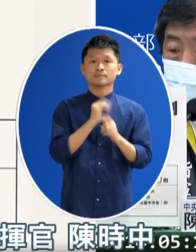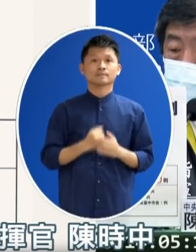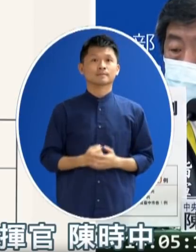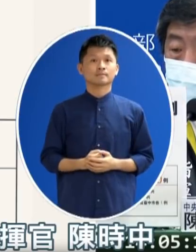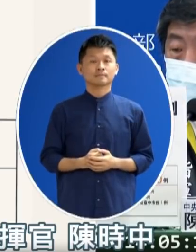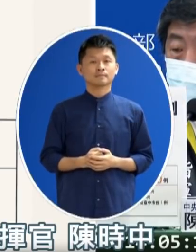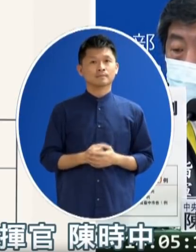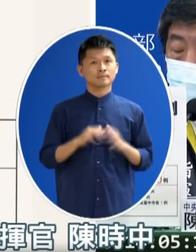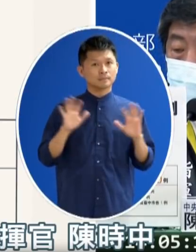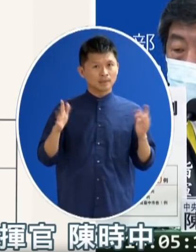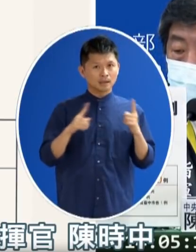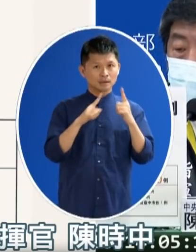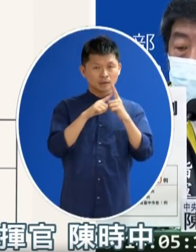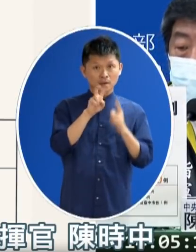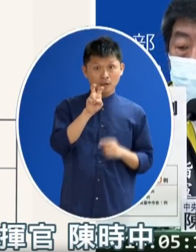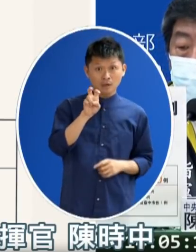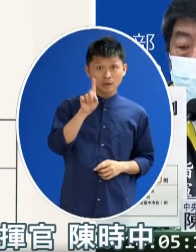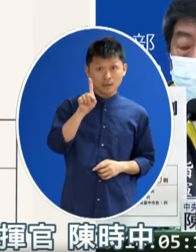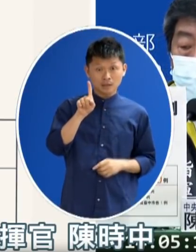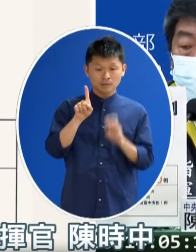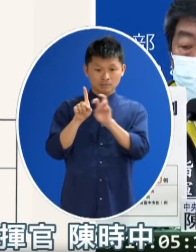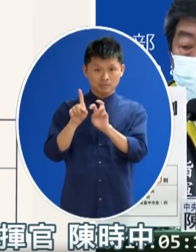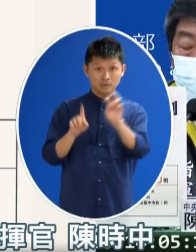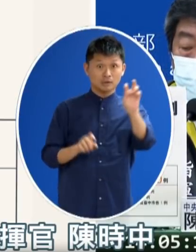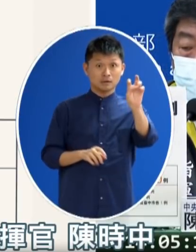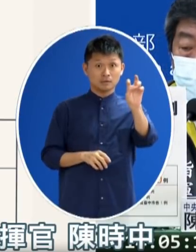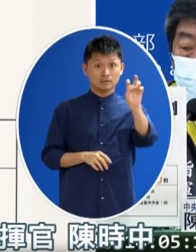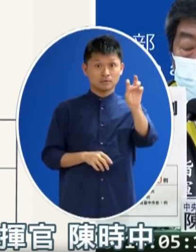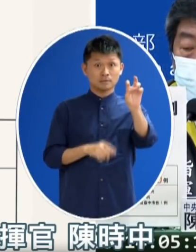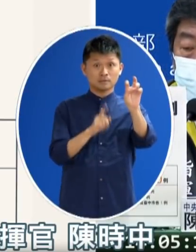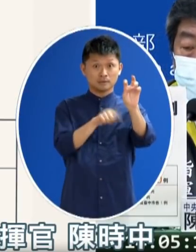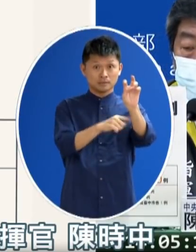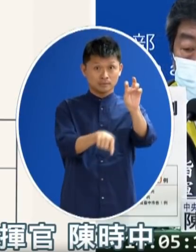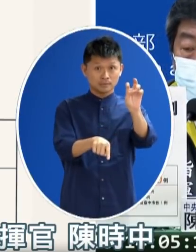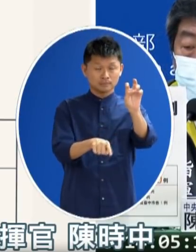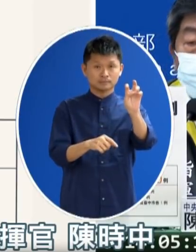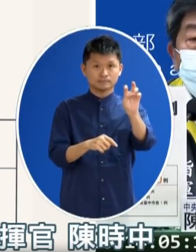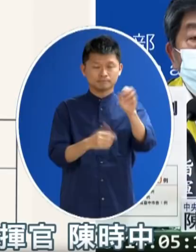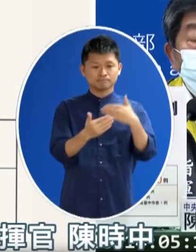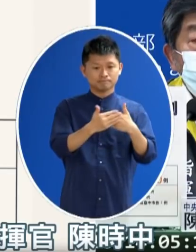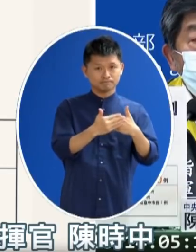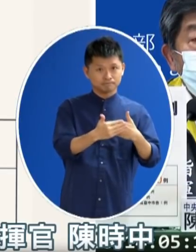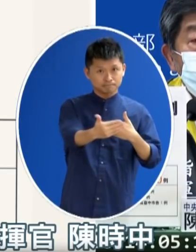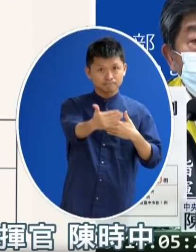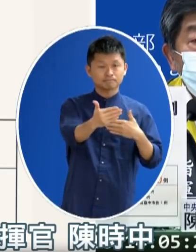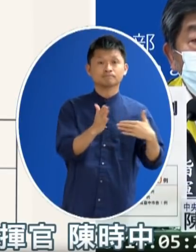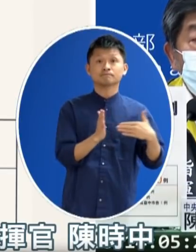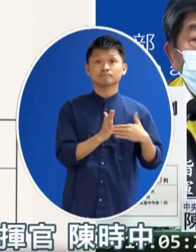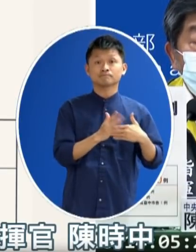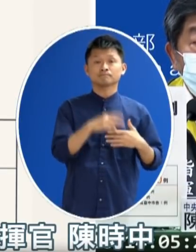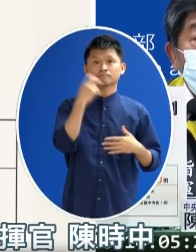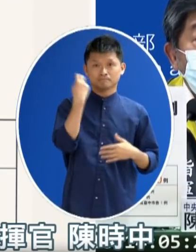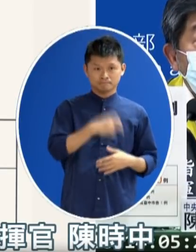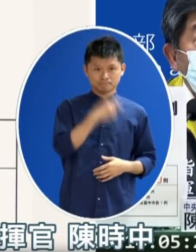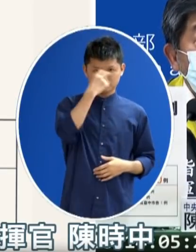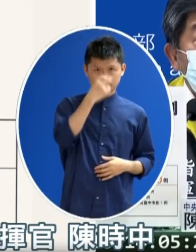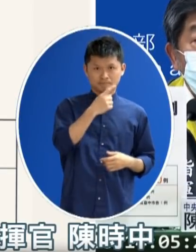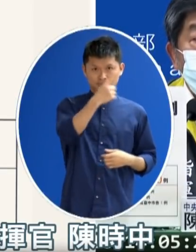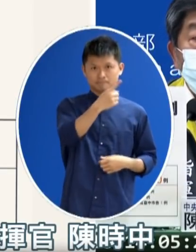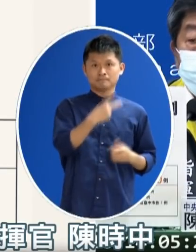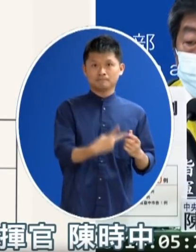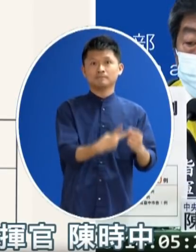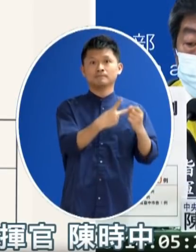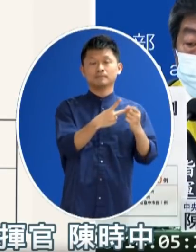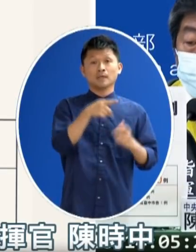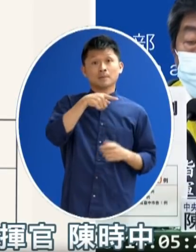概21例里面有20例哈，是我们在已经被隔离开的里面哈再度的筛检出来